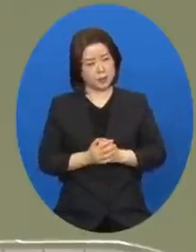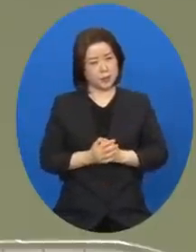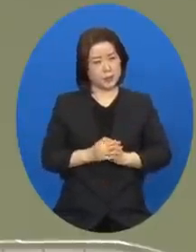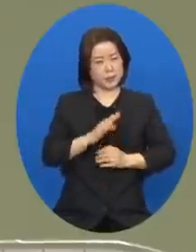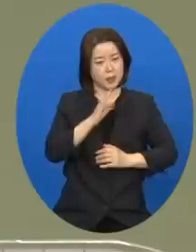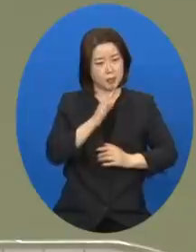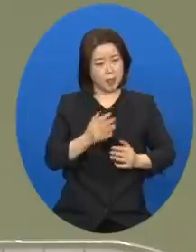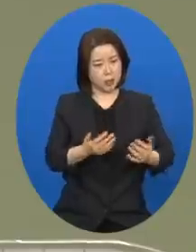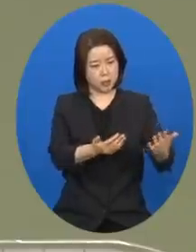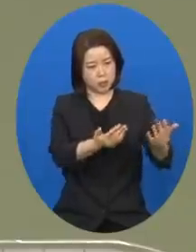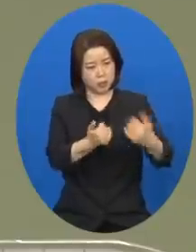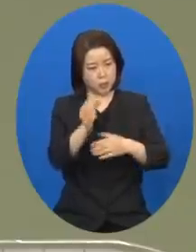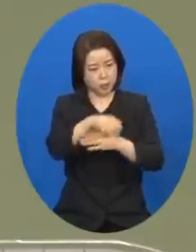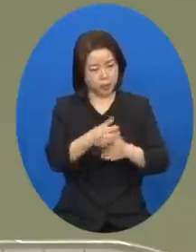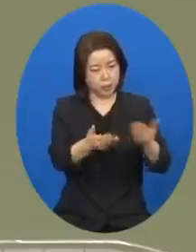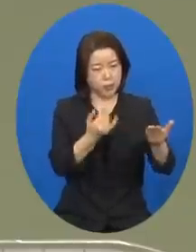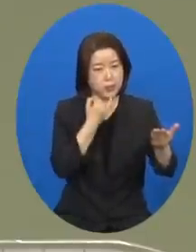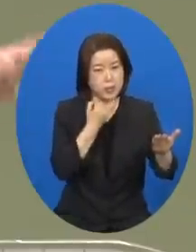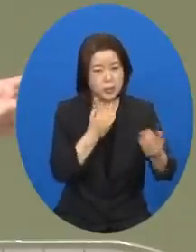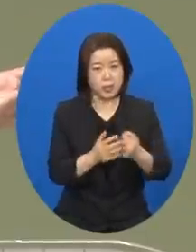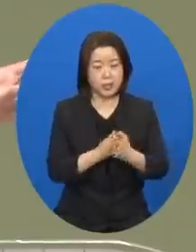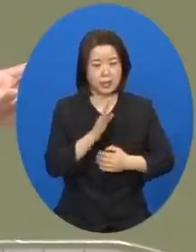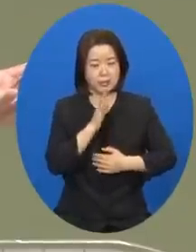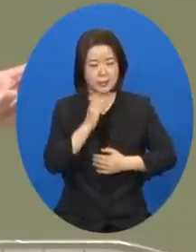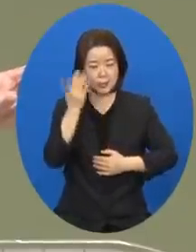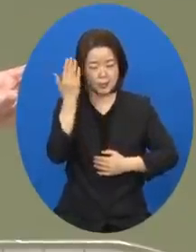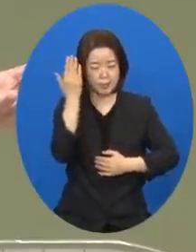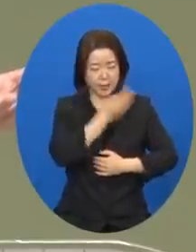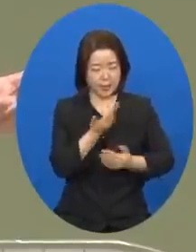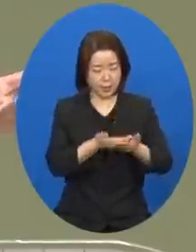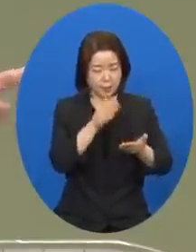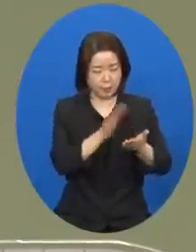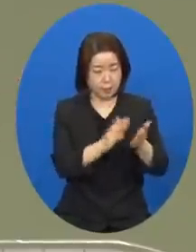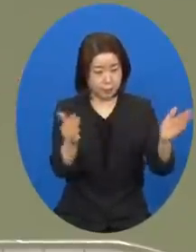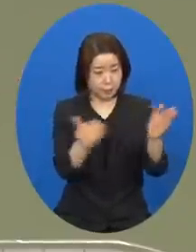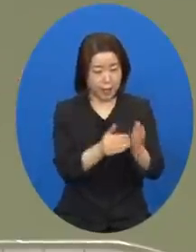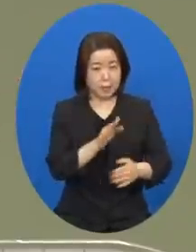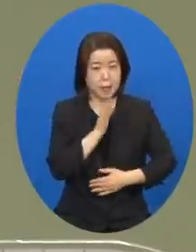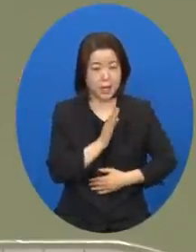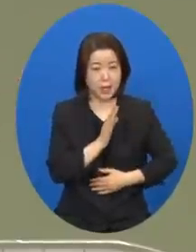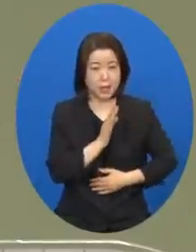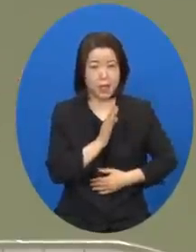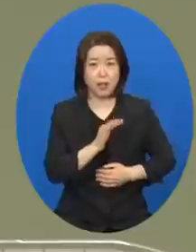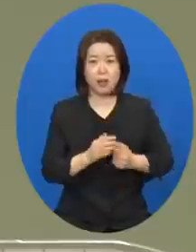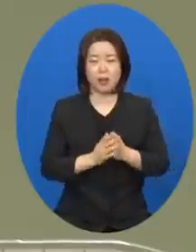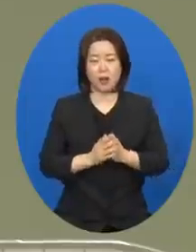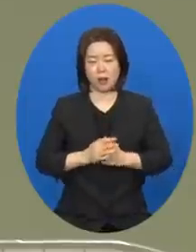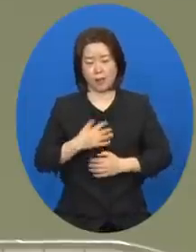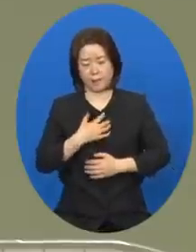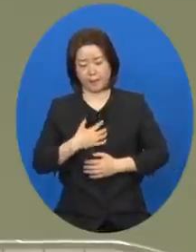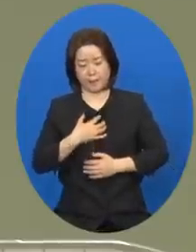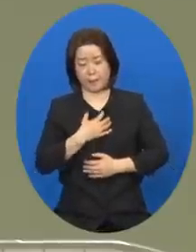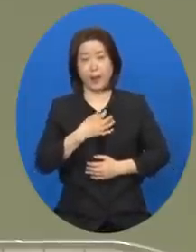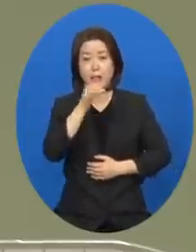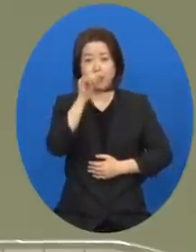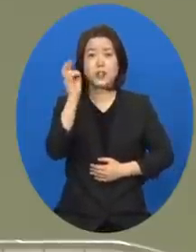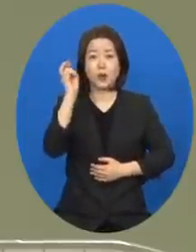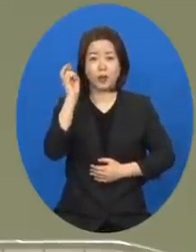맞아들여도 될까? 진짜 고침 받았을까? 그런 마음에 우려가 있었지